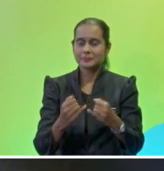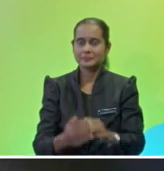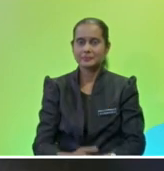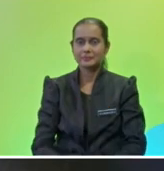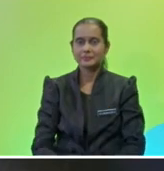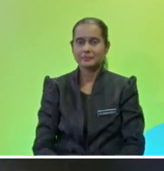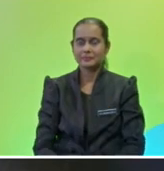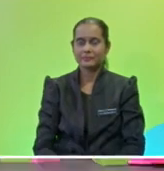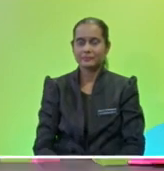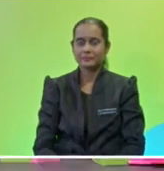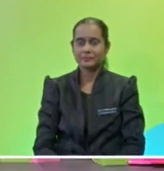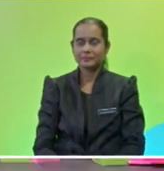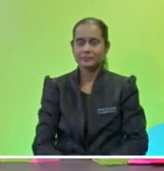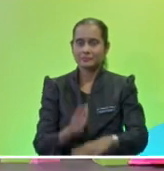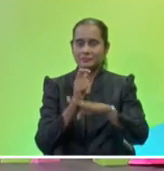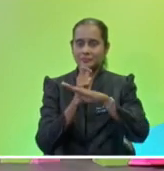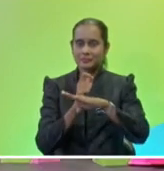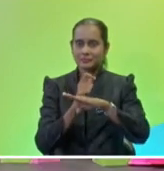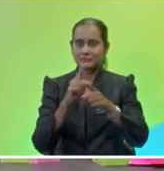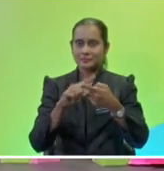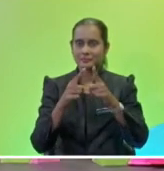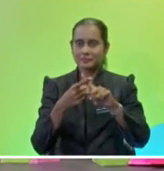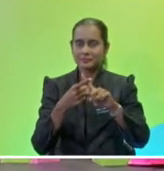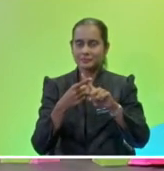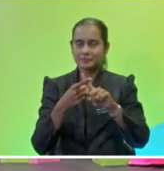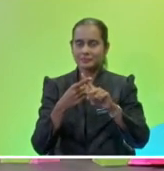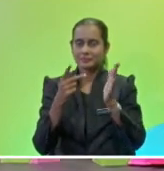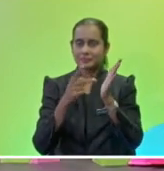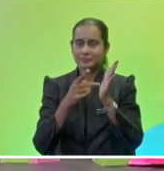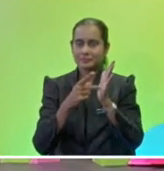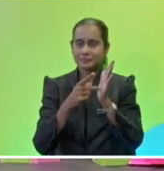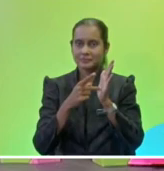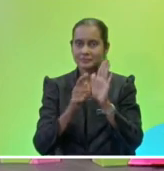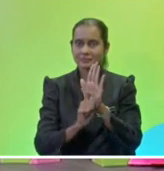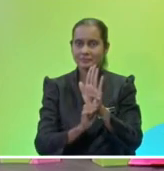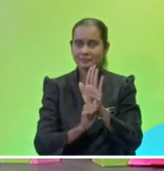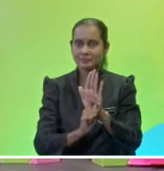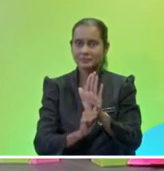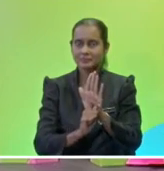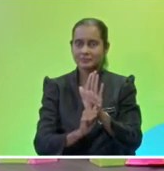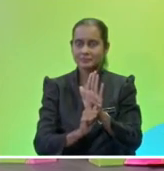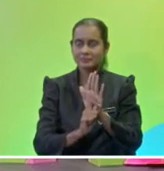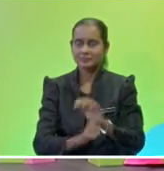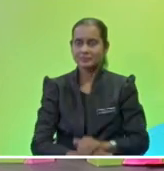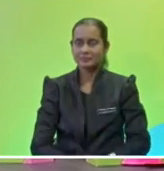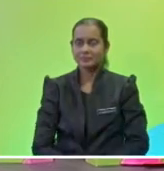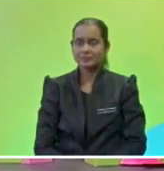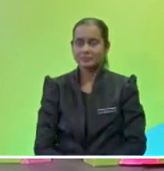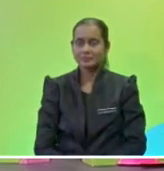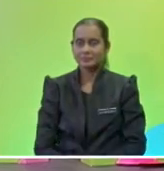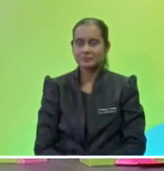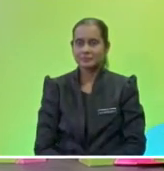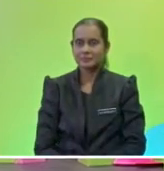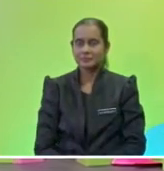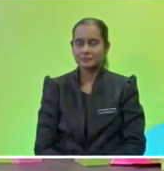kawan-kawan kita sudah Berjaya dan nak kira tentang operasi tambah beda sagu sibuk sudah dapat banyak sih gua dapat 10